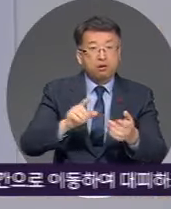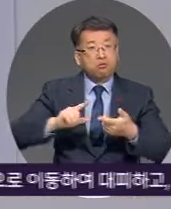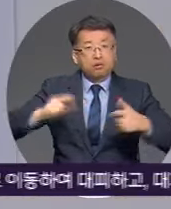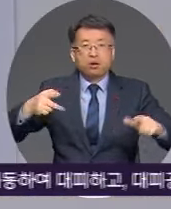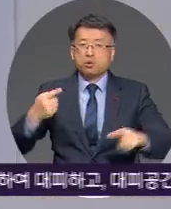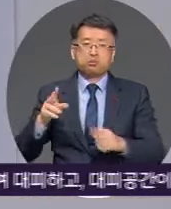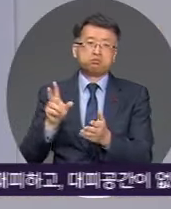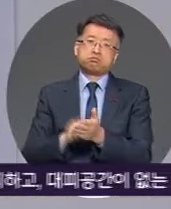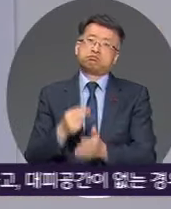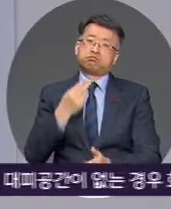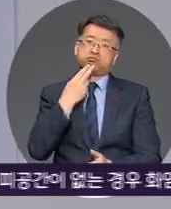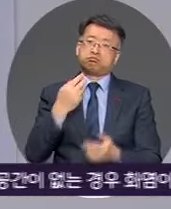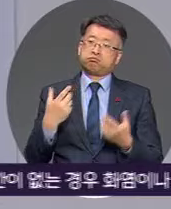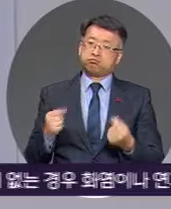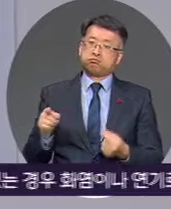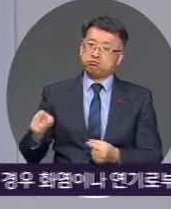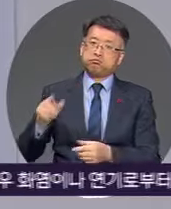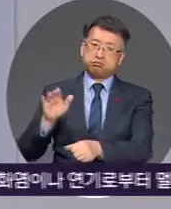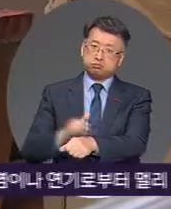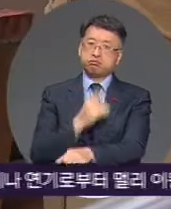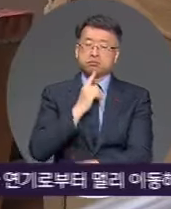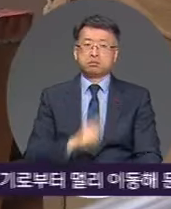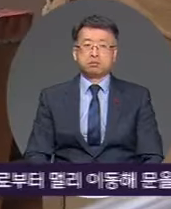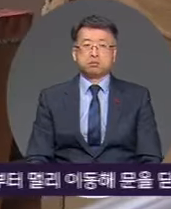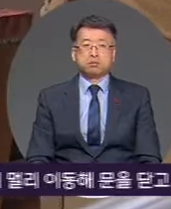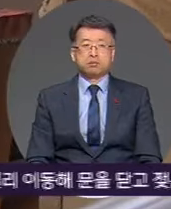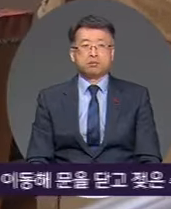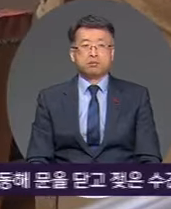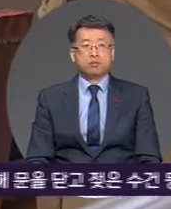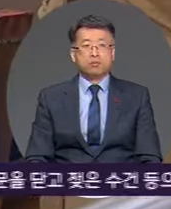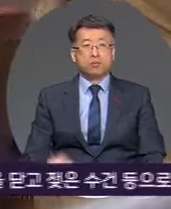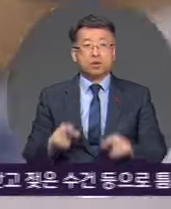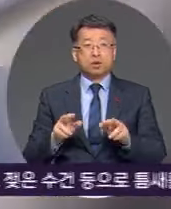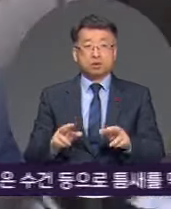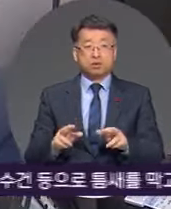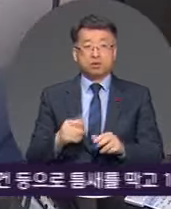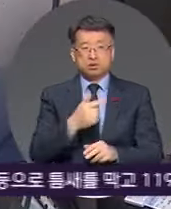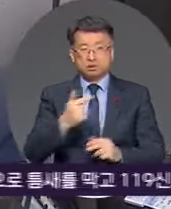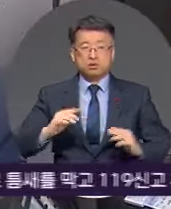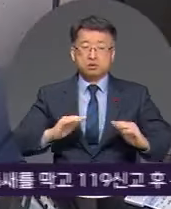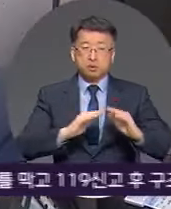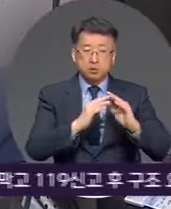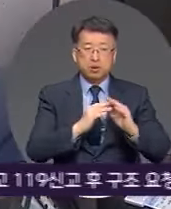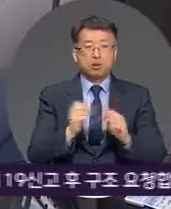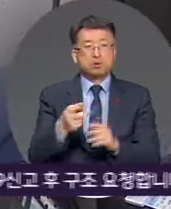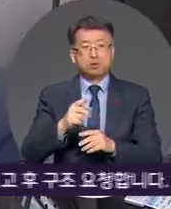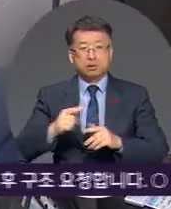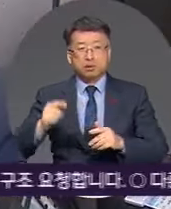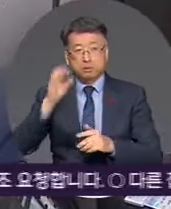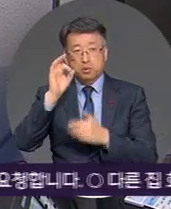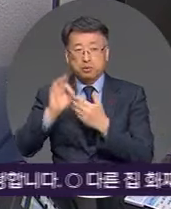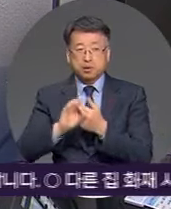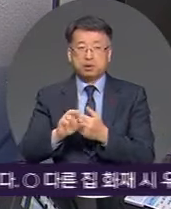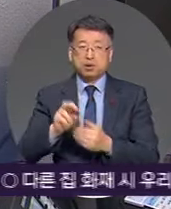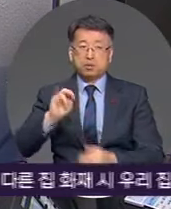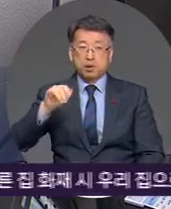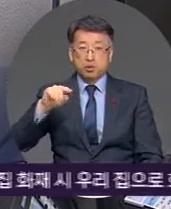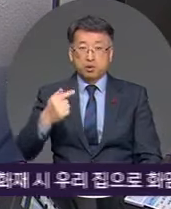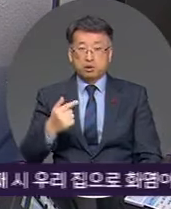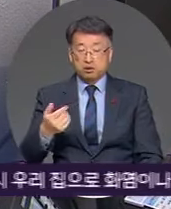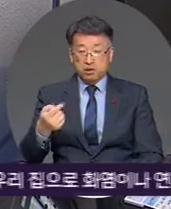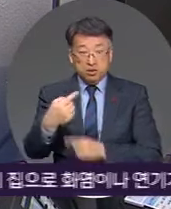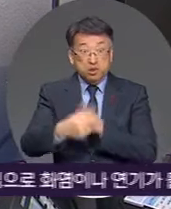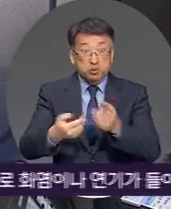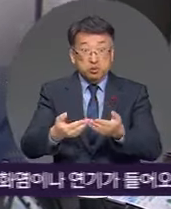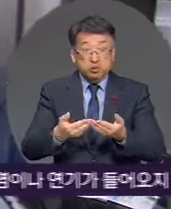달라도 문제가 없다고 판단했습니다 대경 사업 내지는 어떤 뭐 요즘 다 사인해 가지고 믿는 접수도